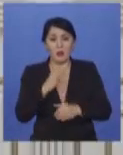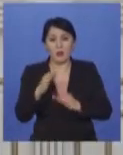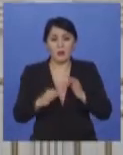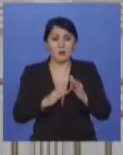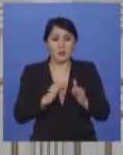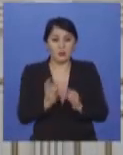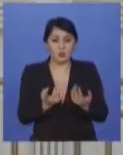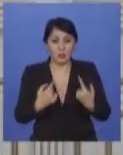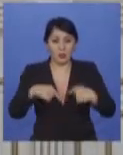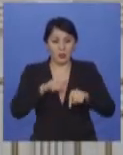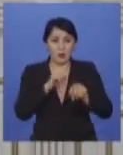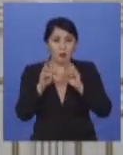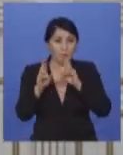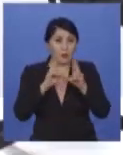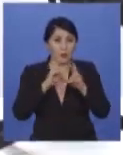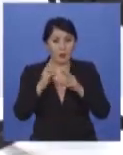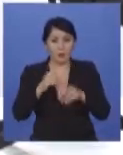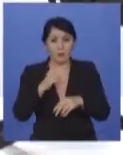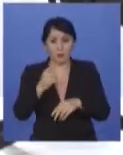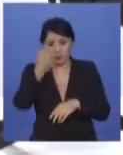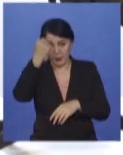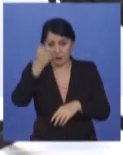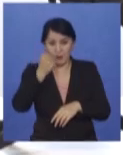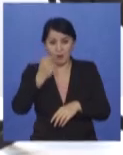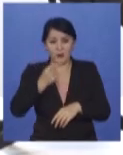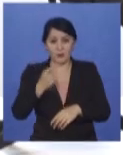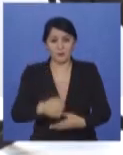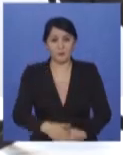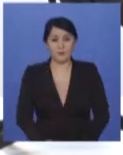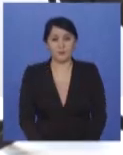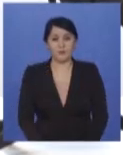отырған конференция үшін алғысын білдірді.